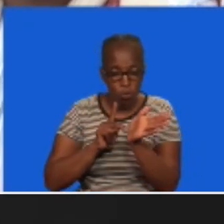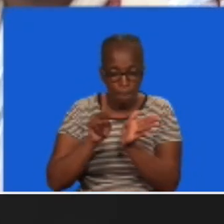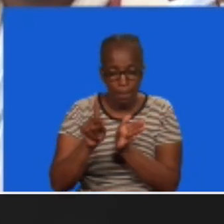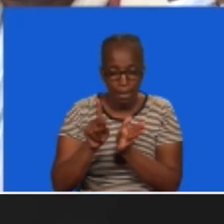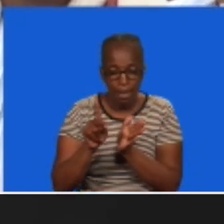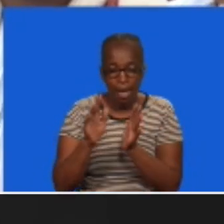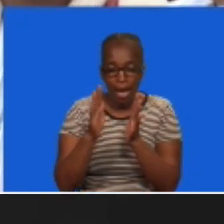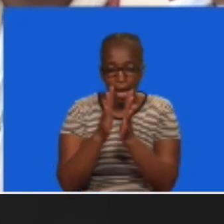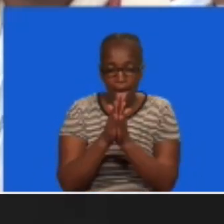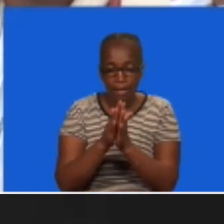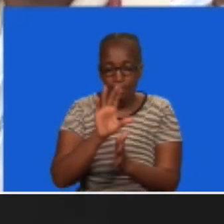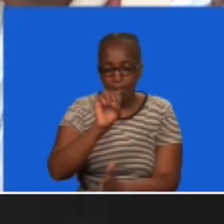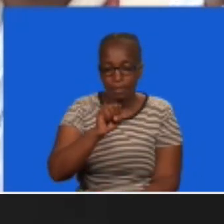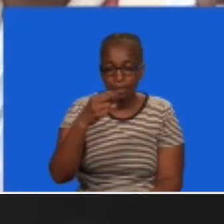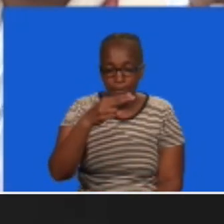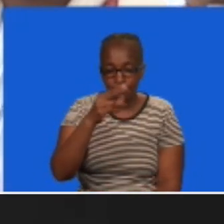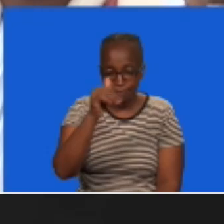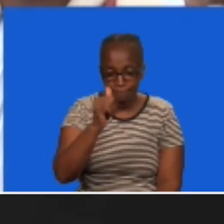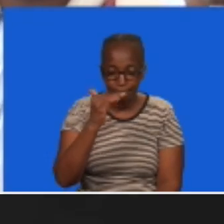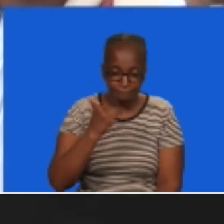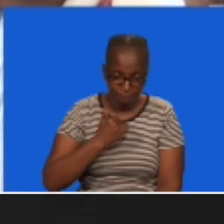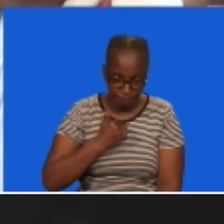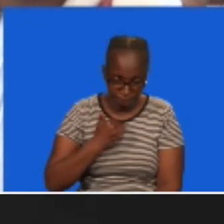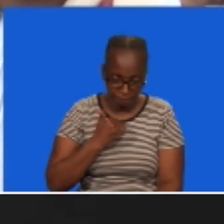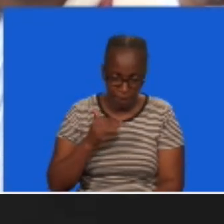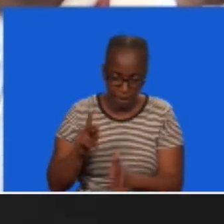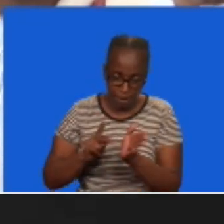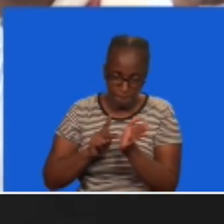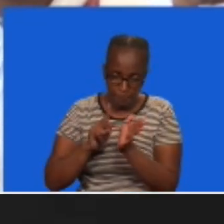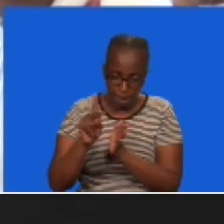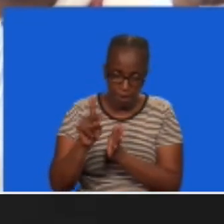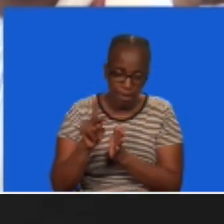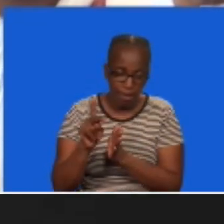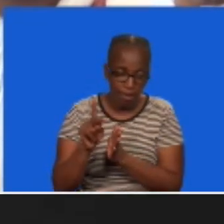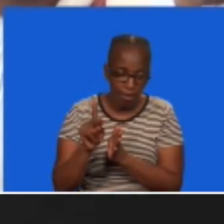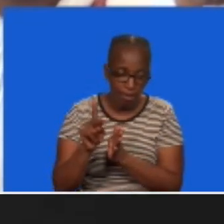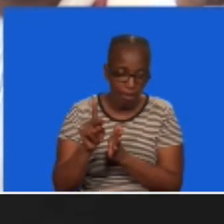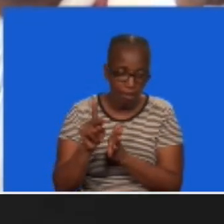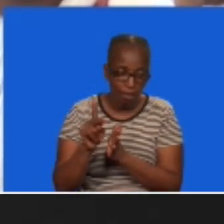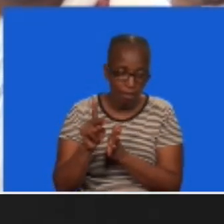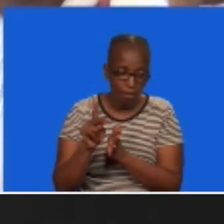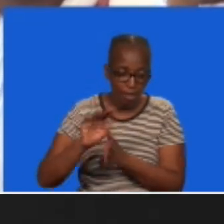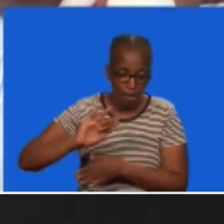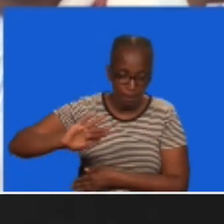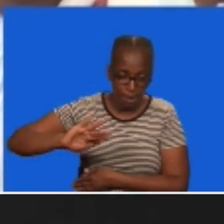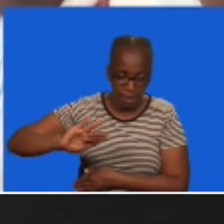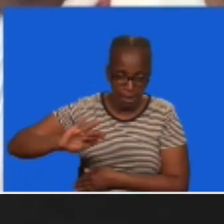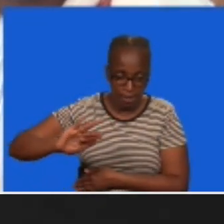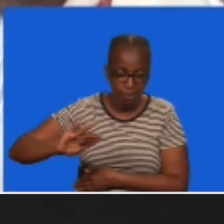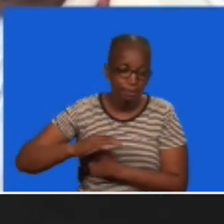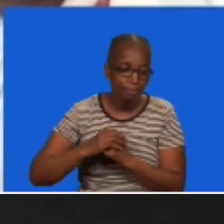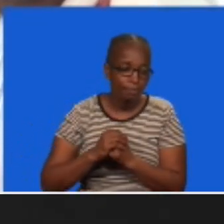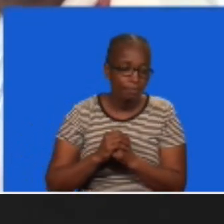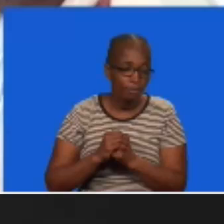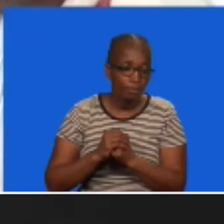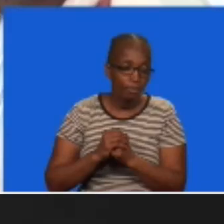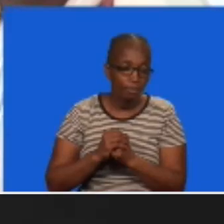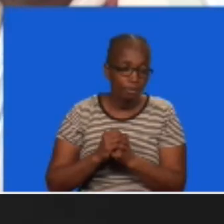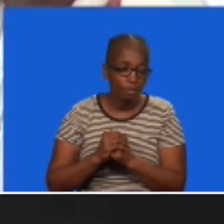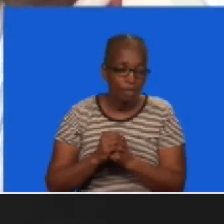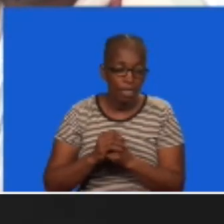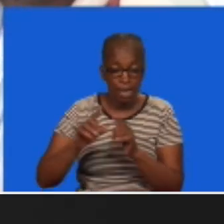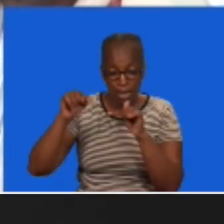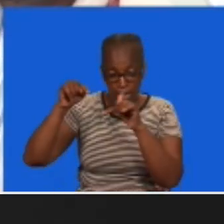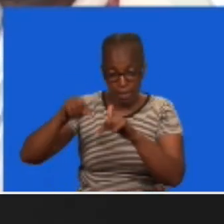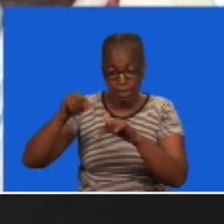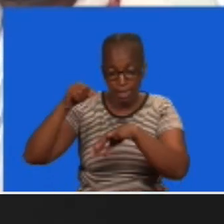kulipa na SHA imeweza kumlipia kiwango fulani, kile balance hospitali zetu zote za county will all be